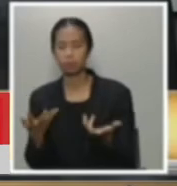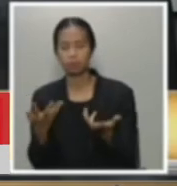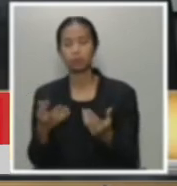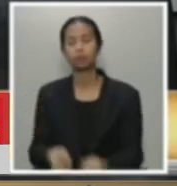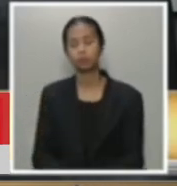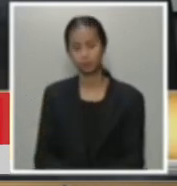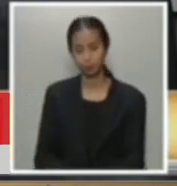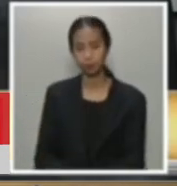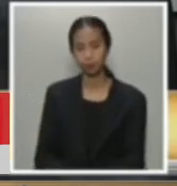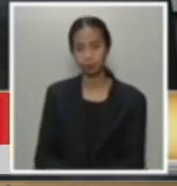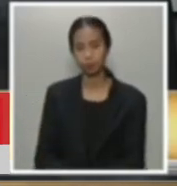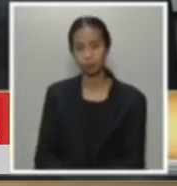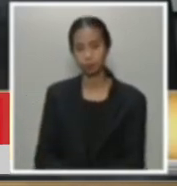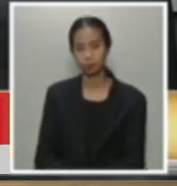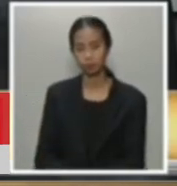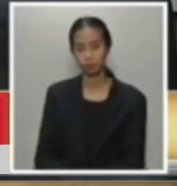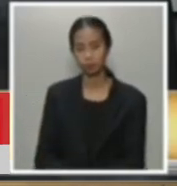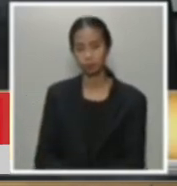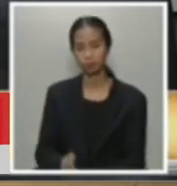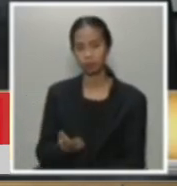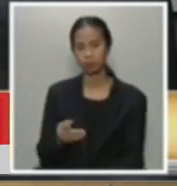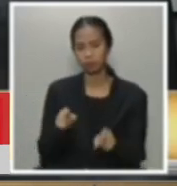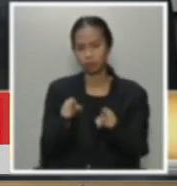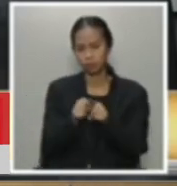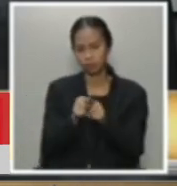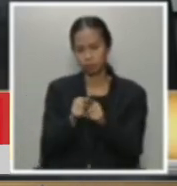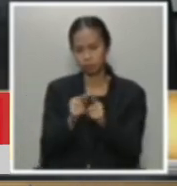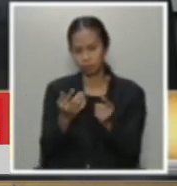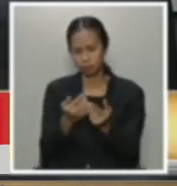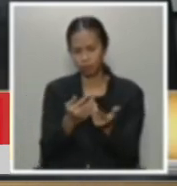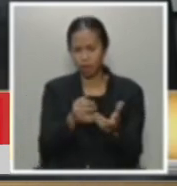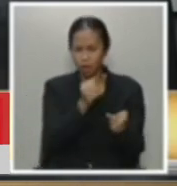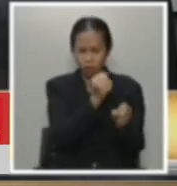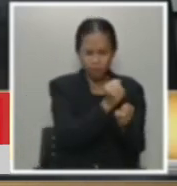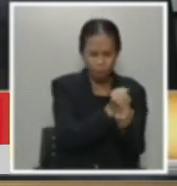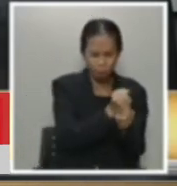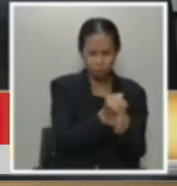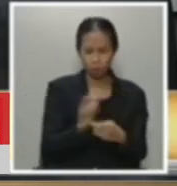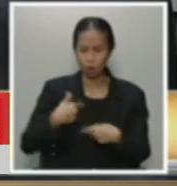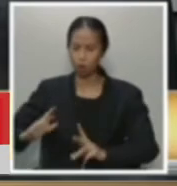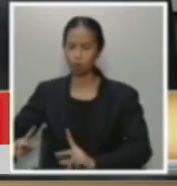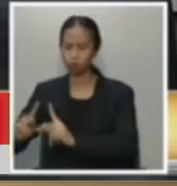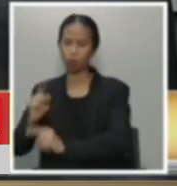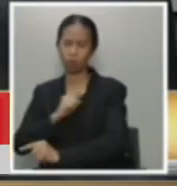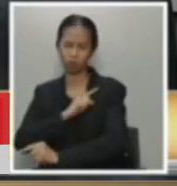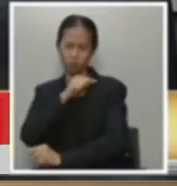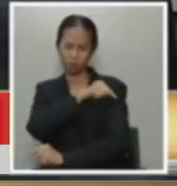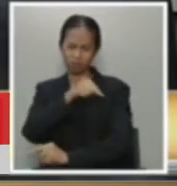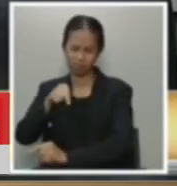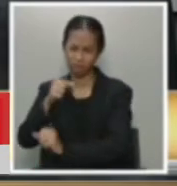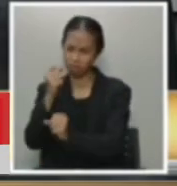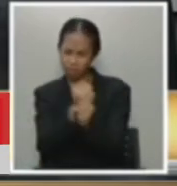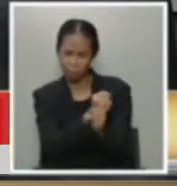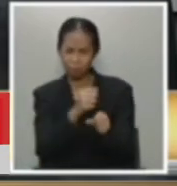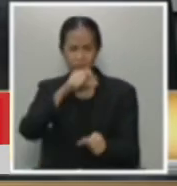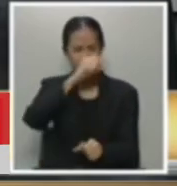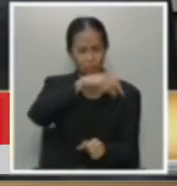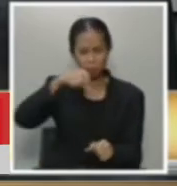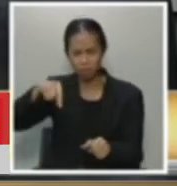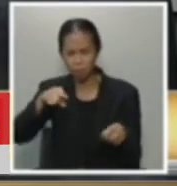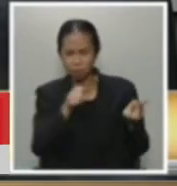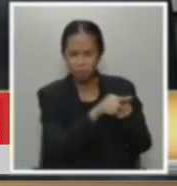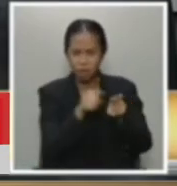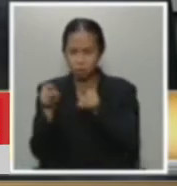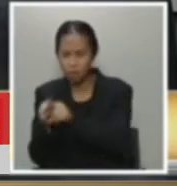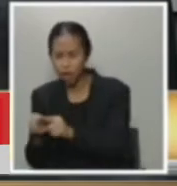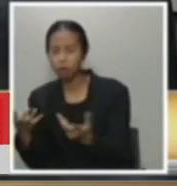านี้เนี่ยมันมาซ้อนกันกับกระทรวงทบวงกรมต่างๆหรือเปล่า ที่จะแจ้งลงไปความจริงนี่ปฏิรูปบอกว่